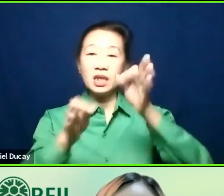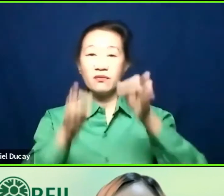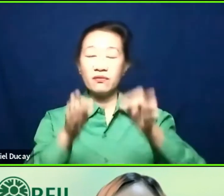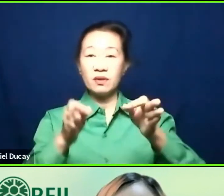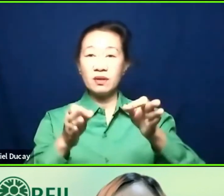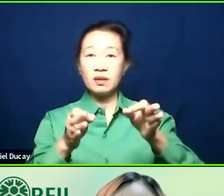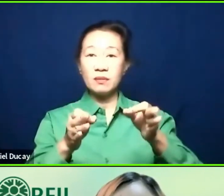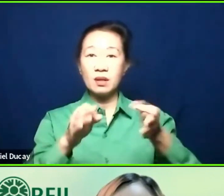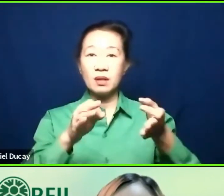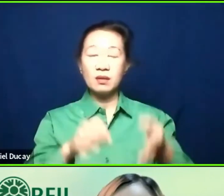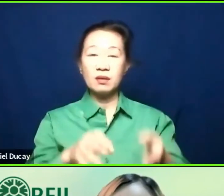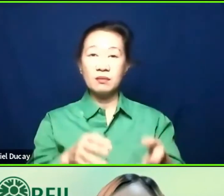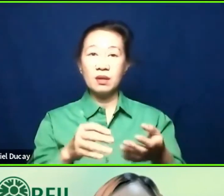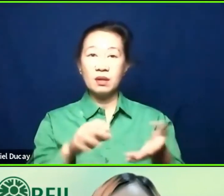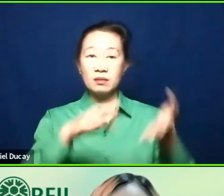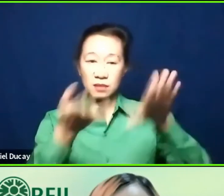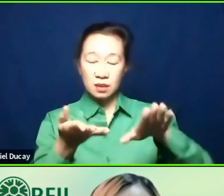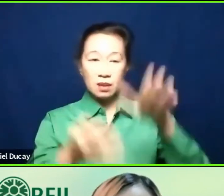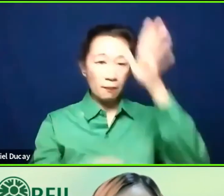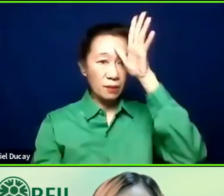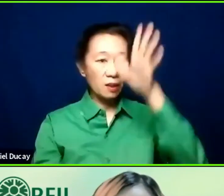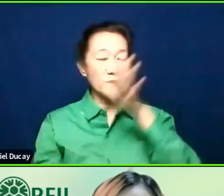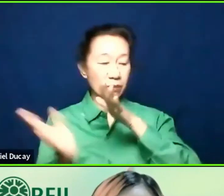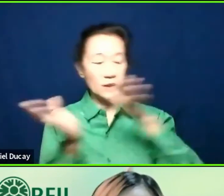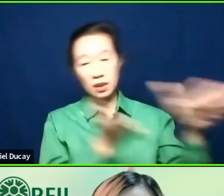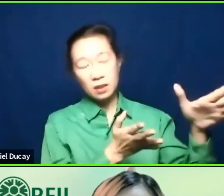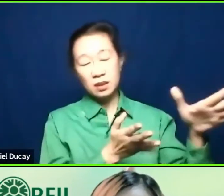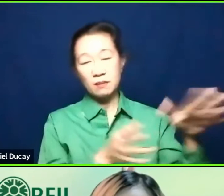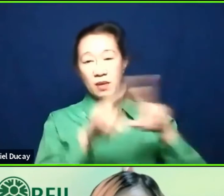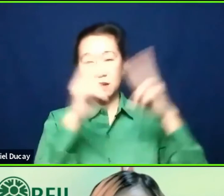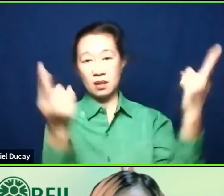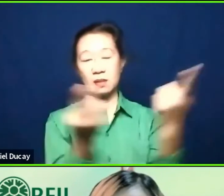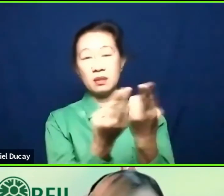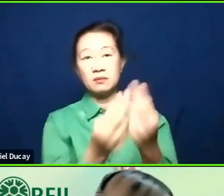na mawala ang mga magulang at napabayaan ng ilang kamag-anak?